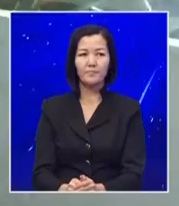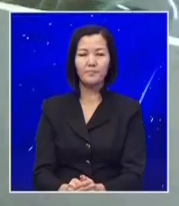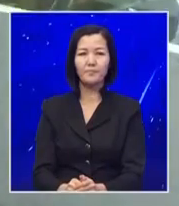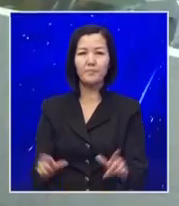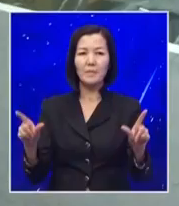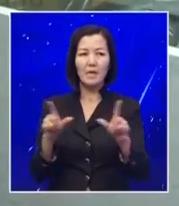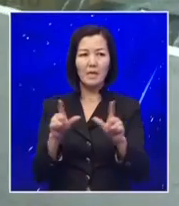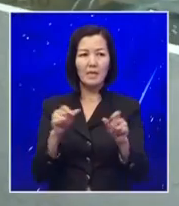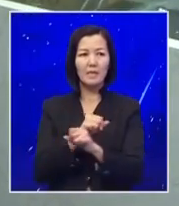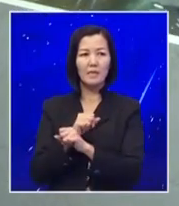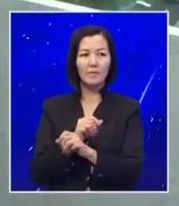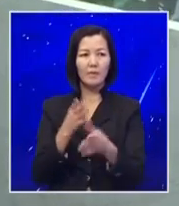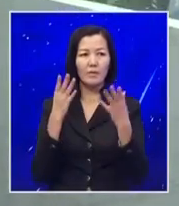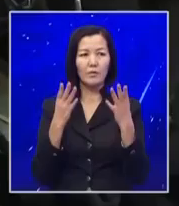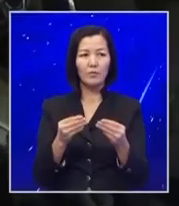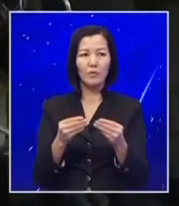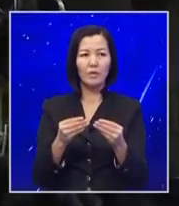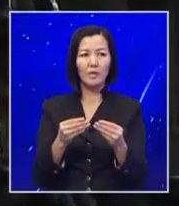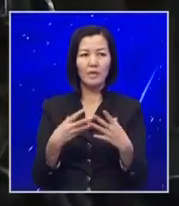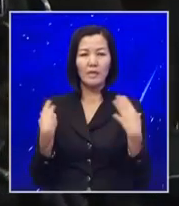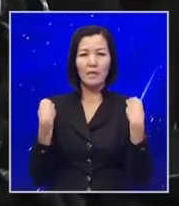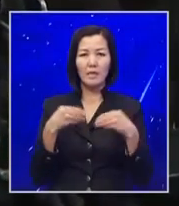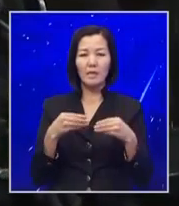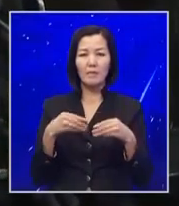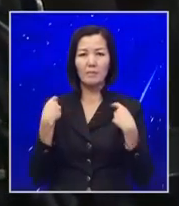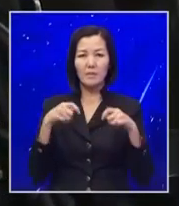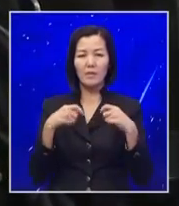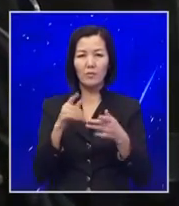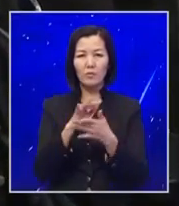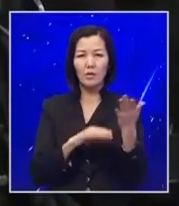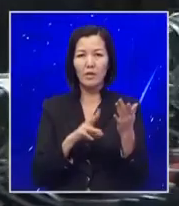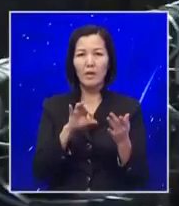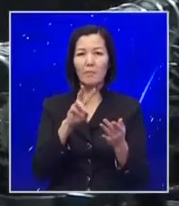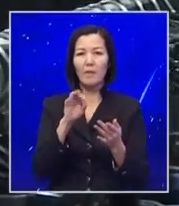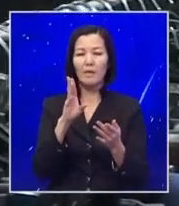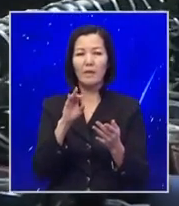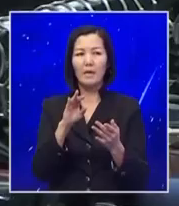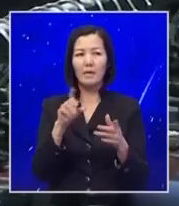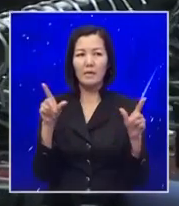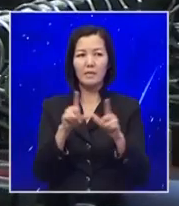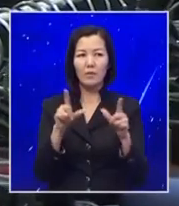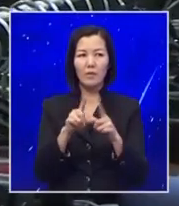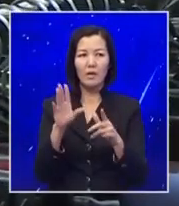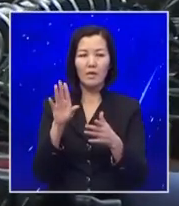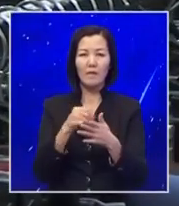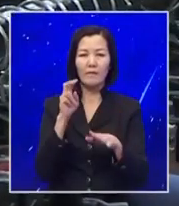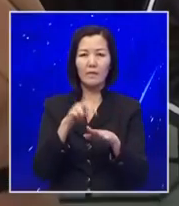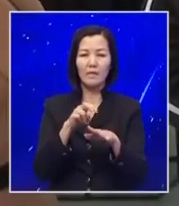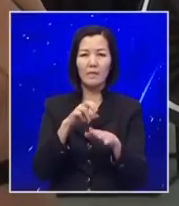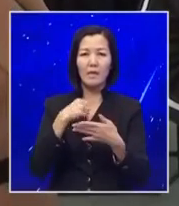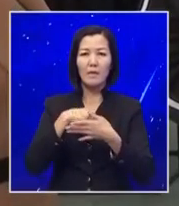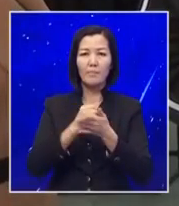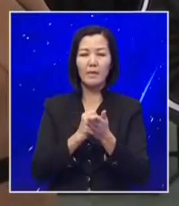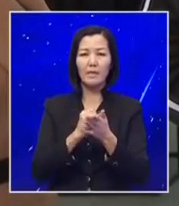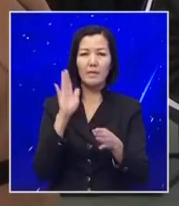Шахарда демалыс күндері тыйым салынған киім дүкені жұмысын жалғастырған. Монако сауда үйінің сатушысы қаладағы бас санитар бекіткен қаулы